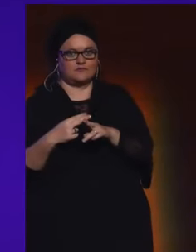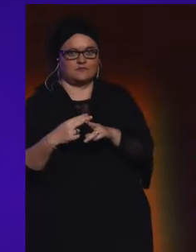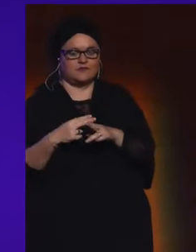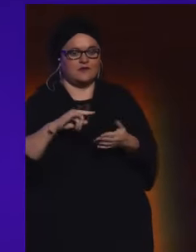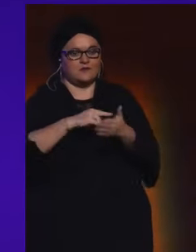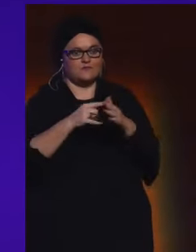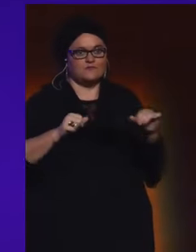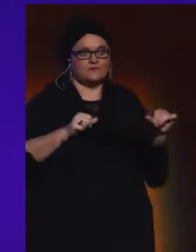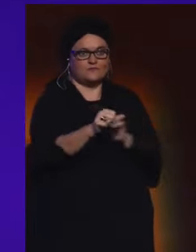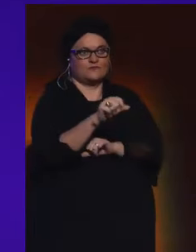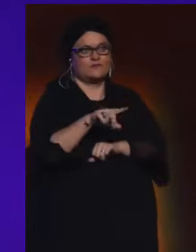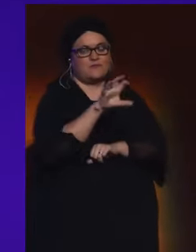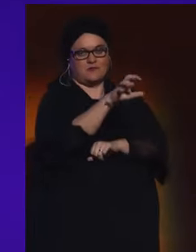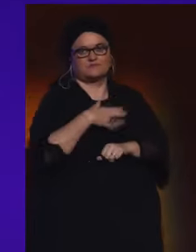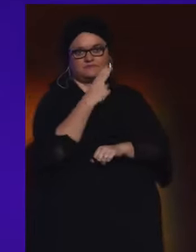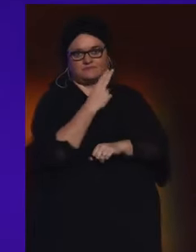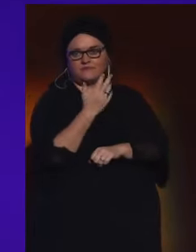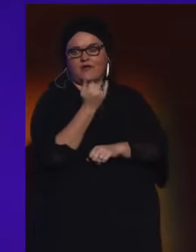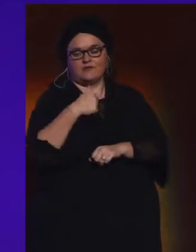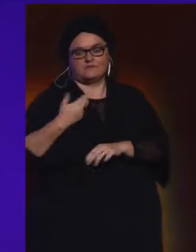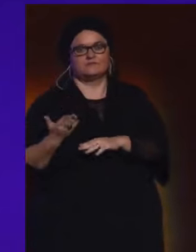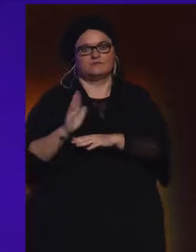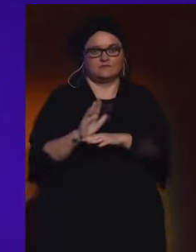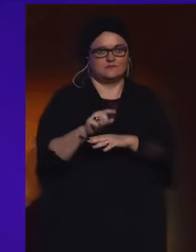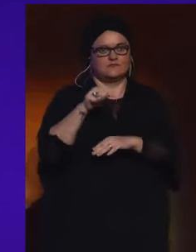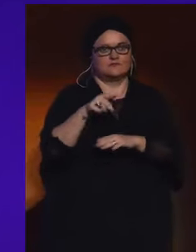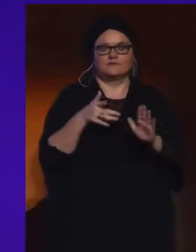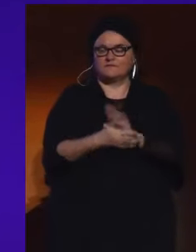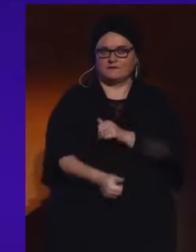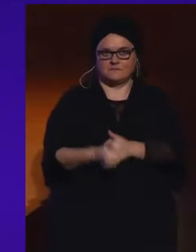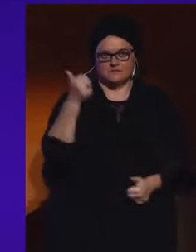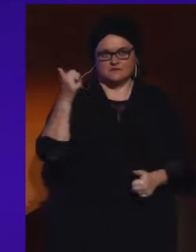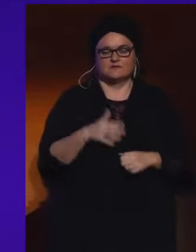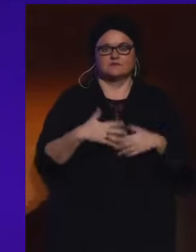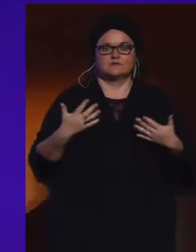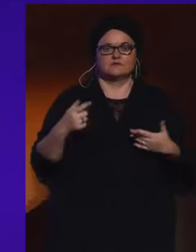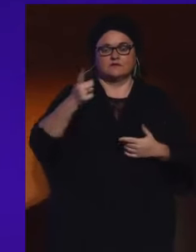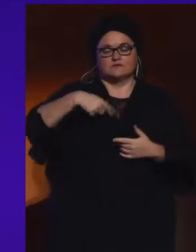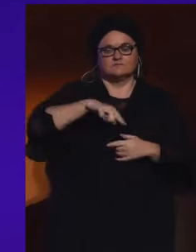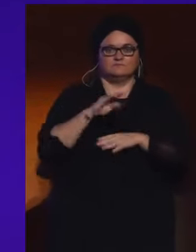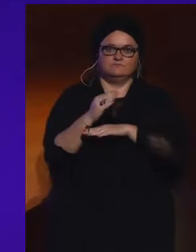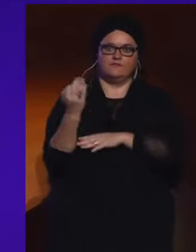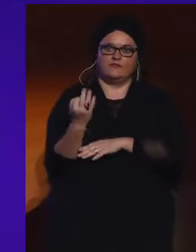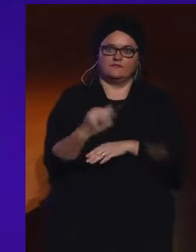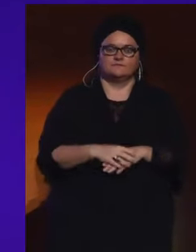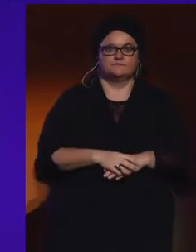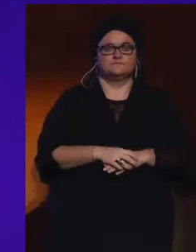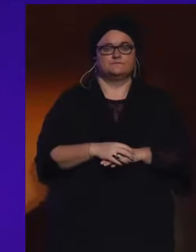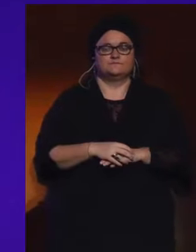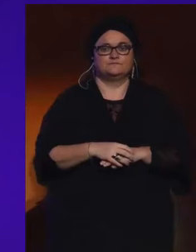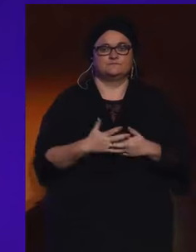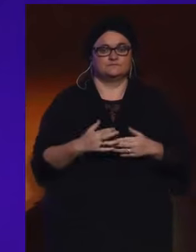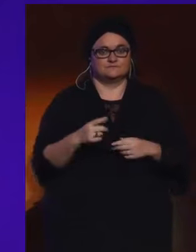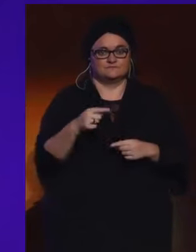con un proyecto de futuro para este país. Y eso es mucho más. Beraz, zaindu dezagun hau. Zaindu